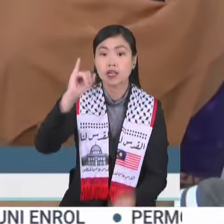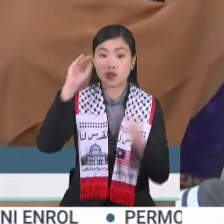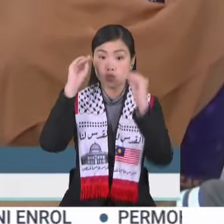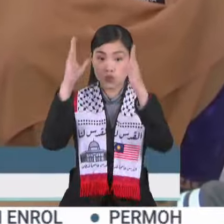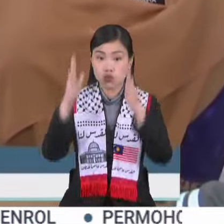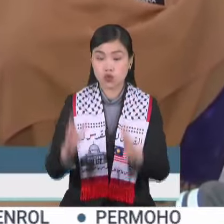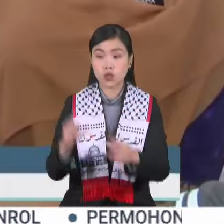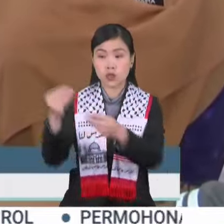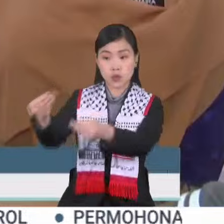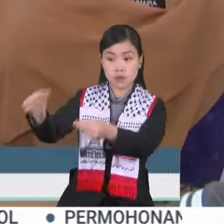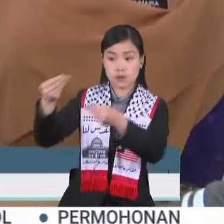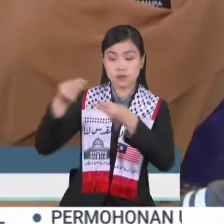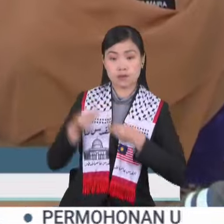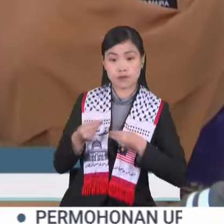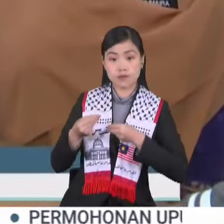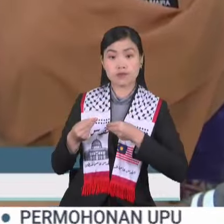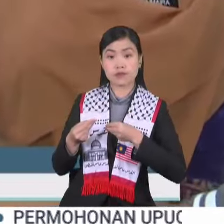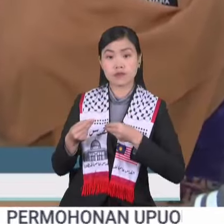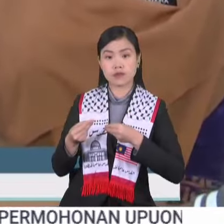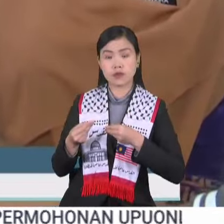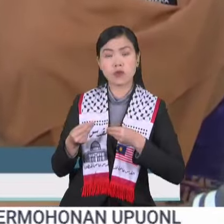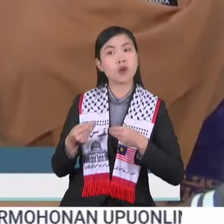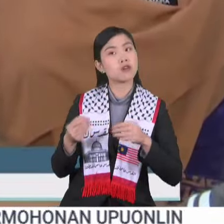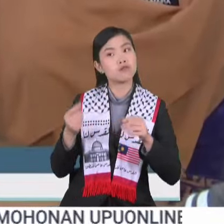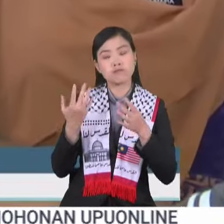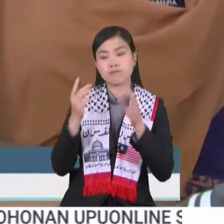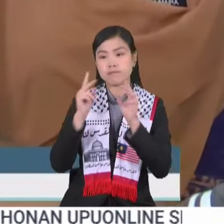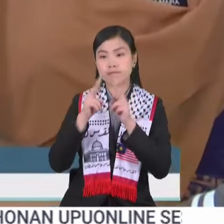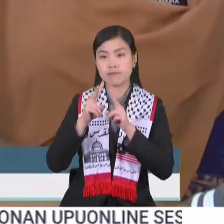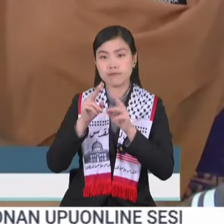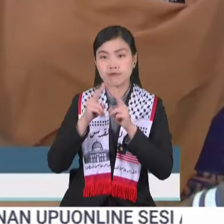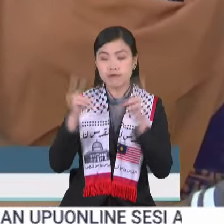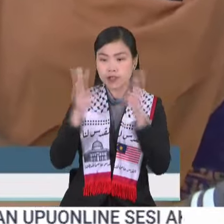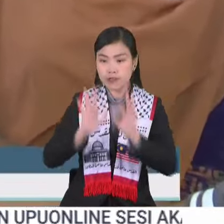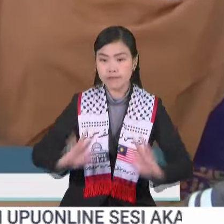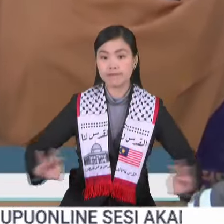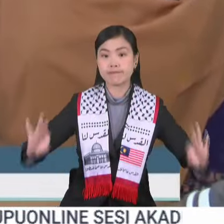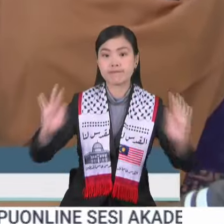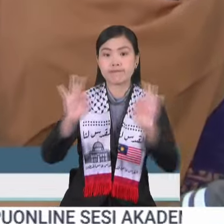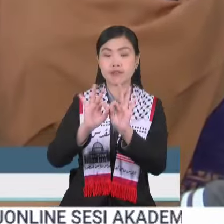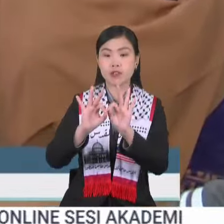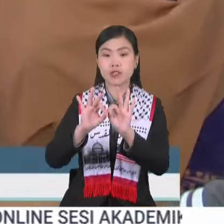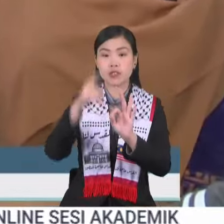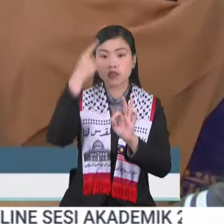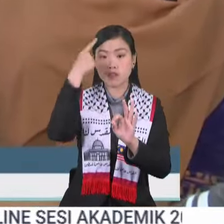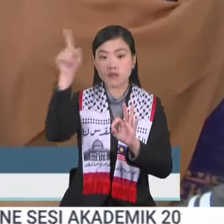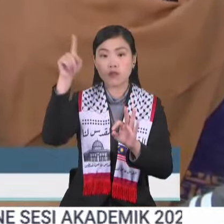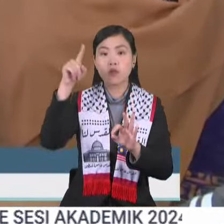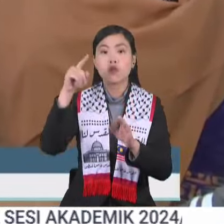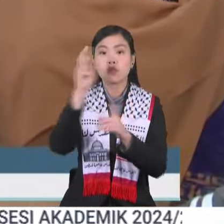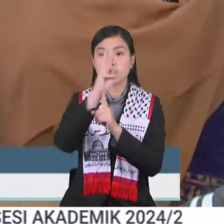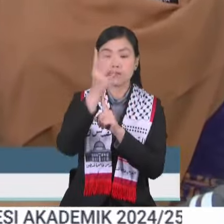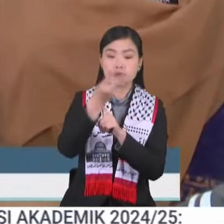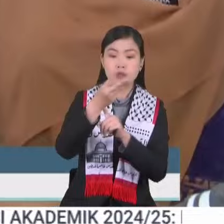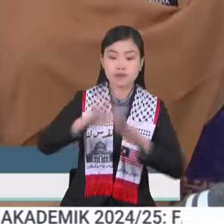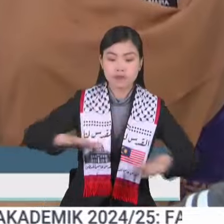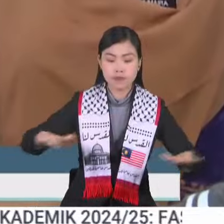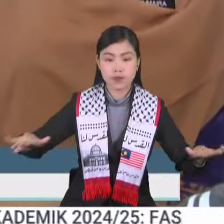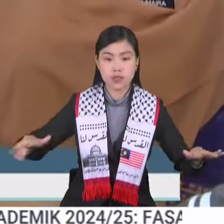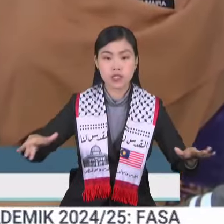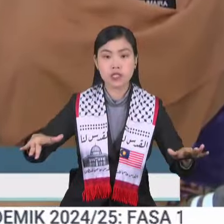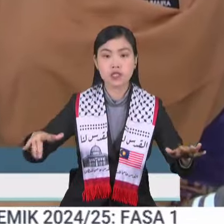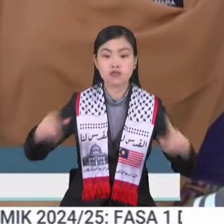memberikan sumbangan yang amat bermakna untuk membantu kebajikan para pelajar yang di bawah terpanggil dari